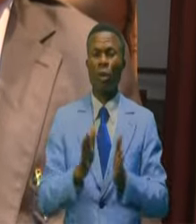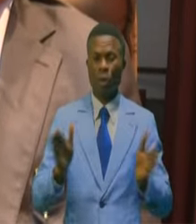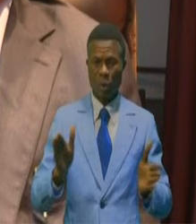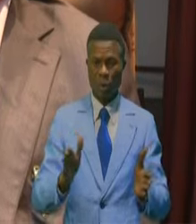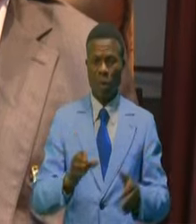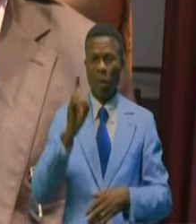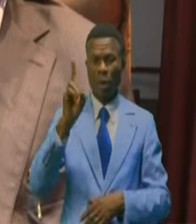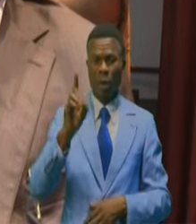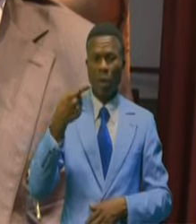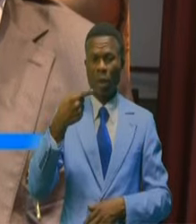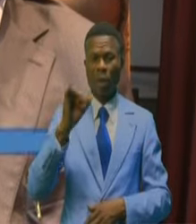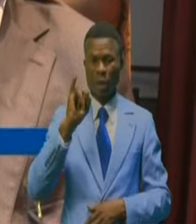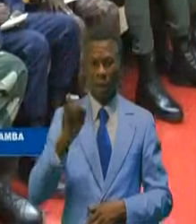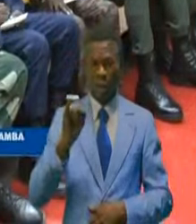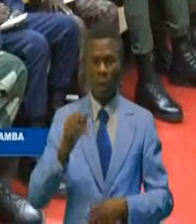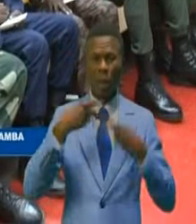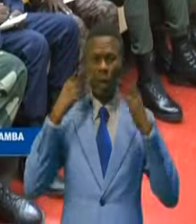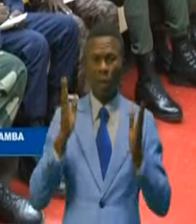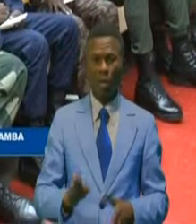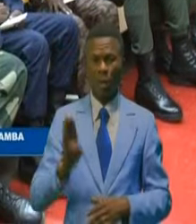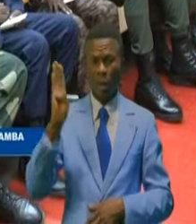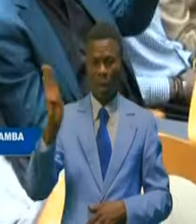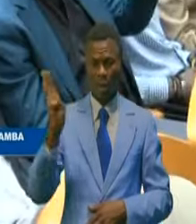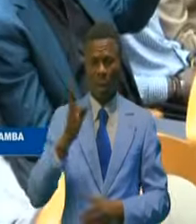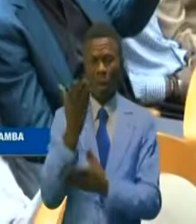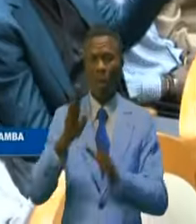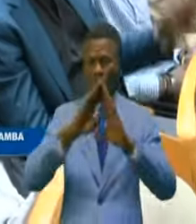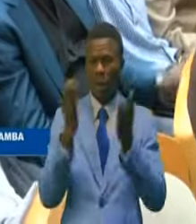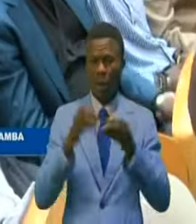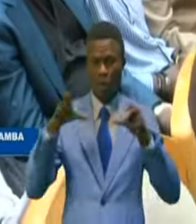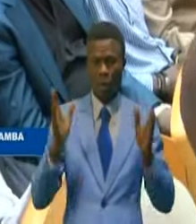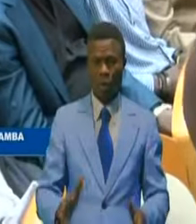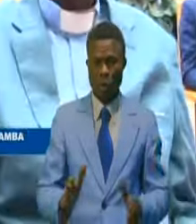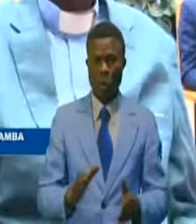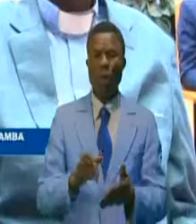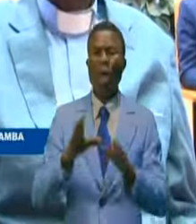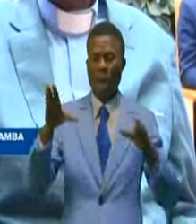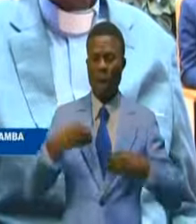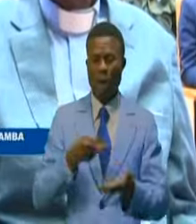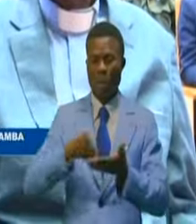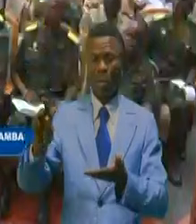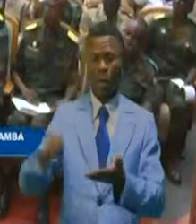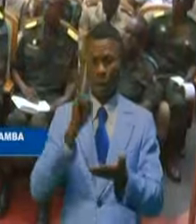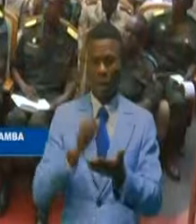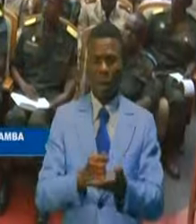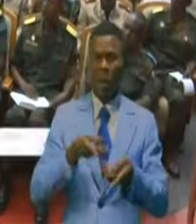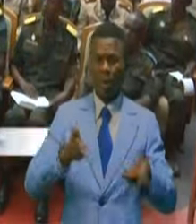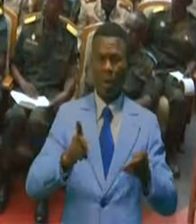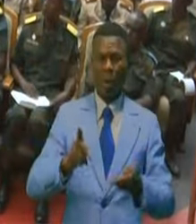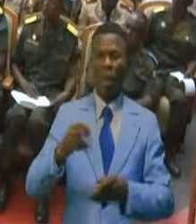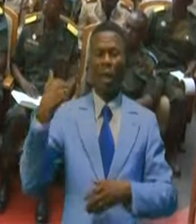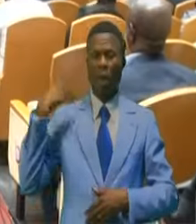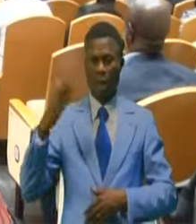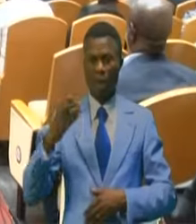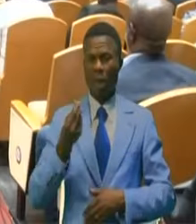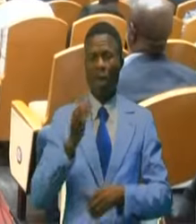de la DGI, pasteur Barnabé Mwakadi, a invité tous les Congolais à payer les impôts pour donner à l'État congolais les